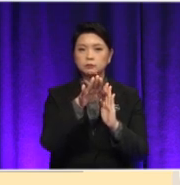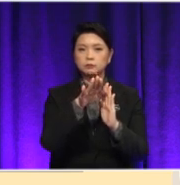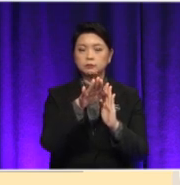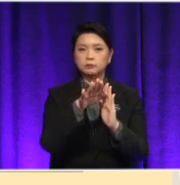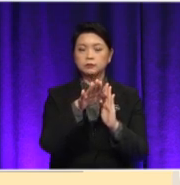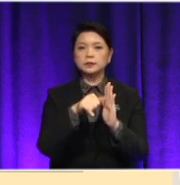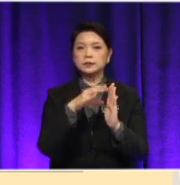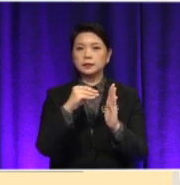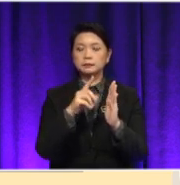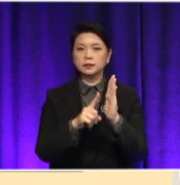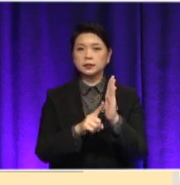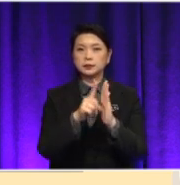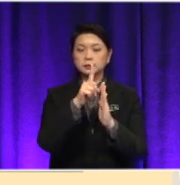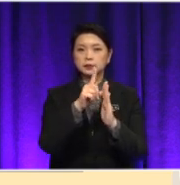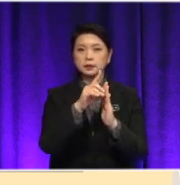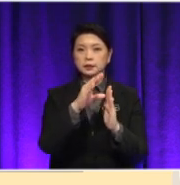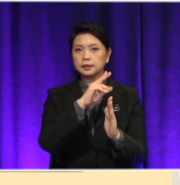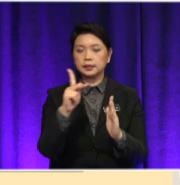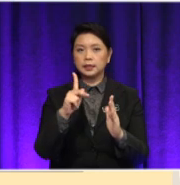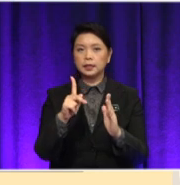Meningkatkan. Meningkatkan pengaliran darah.